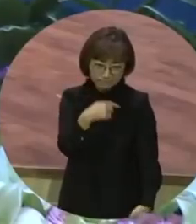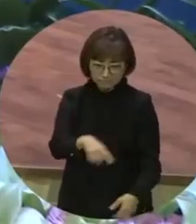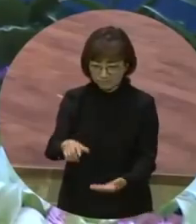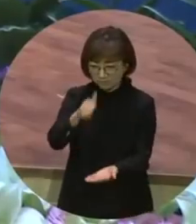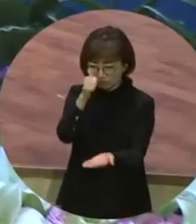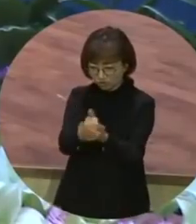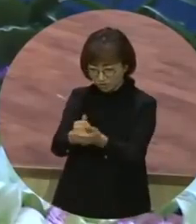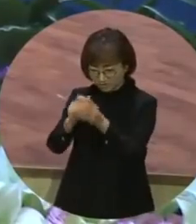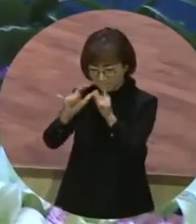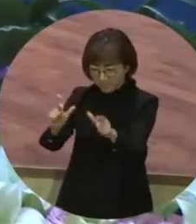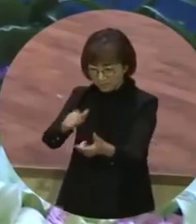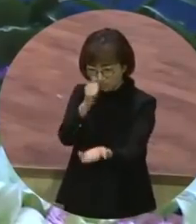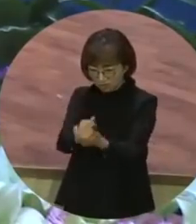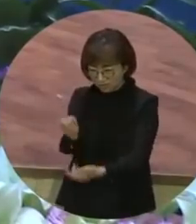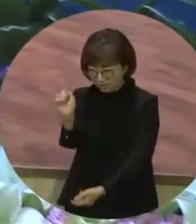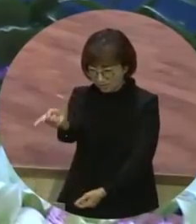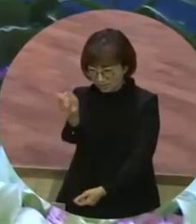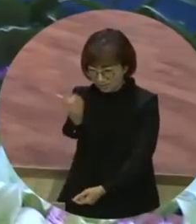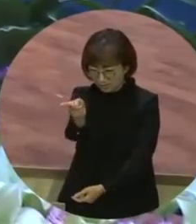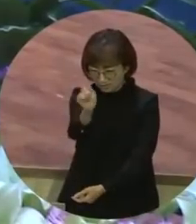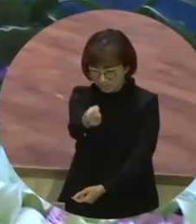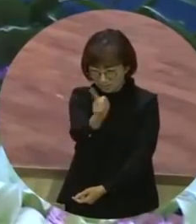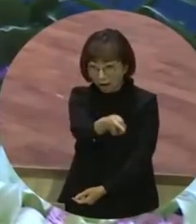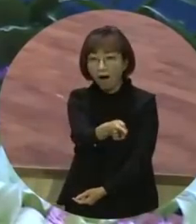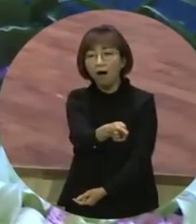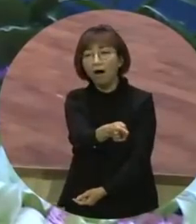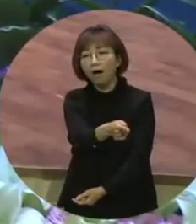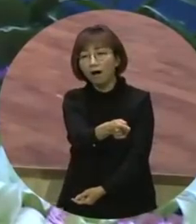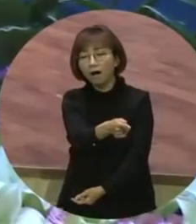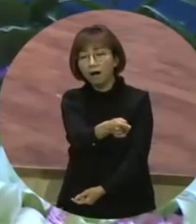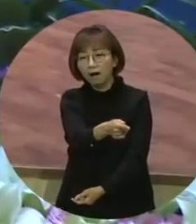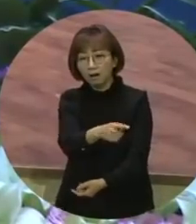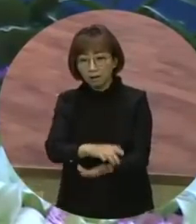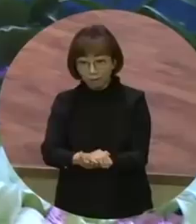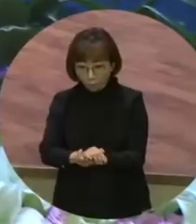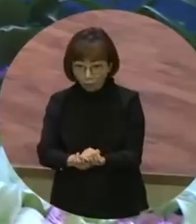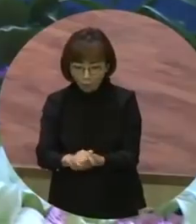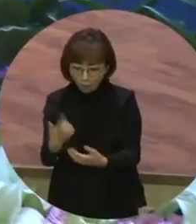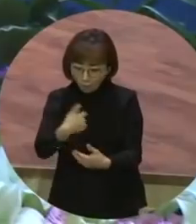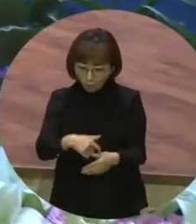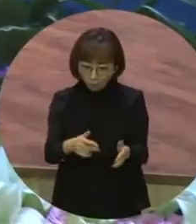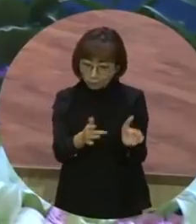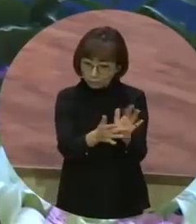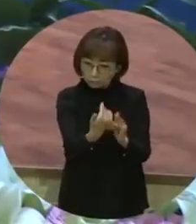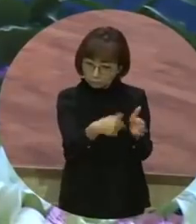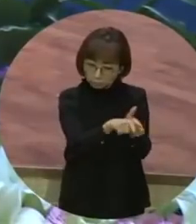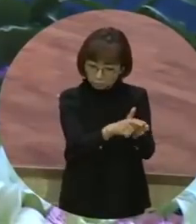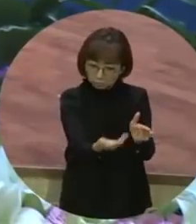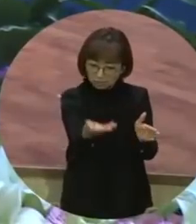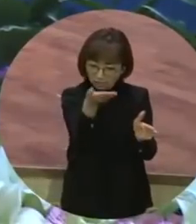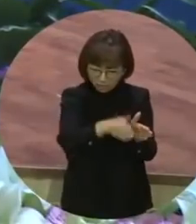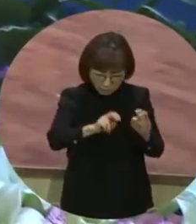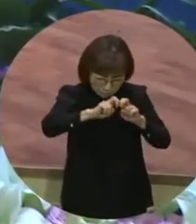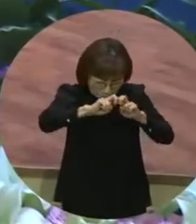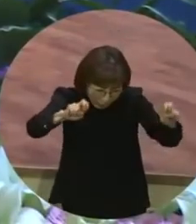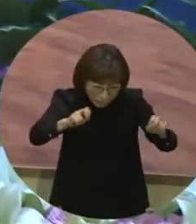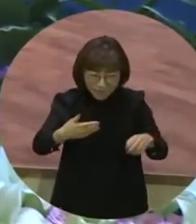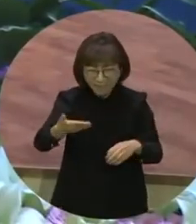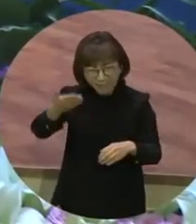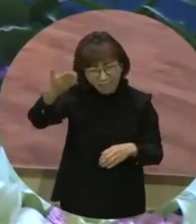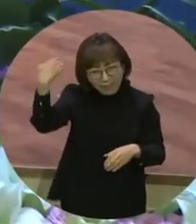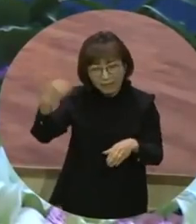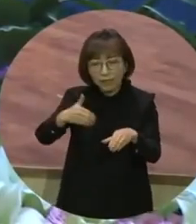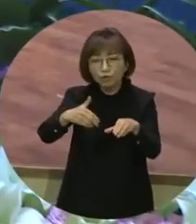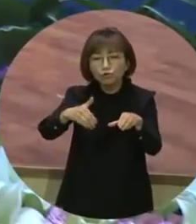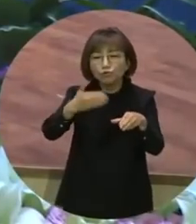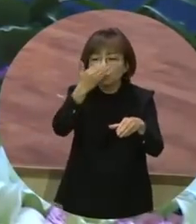모여서 유대교 출신들이거든. 기독교 왔지만 기독교 개종했지만은 그 속에는 유대교 사상을